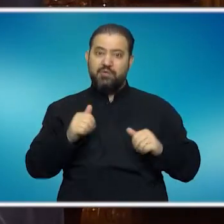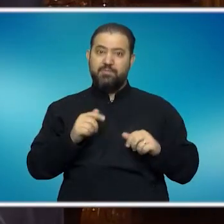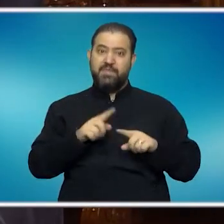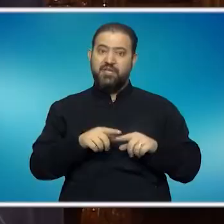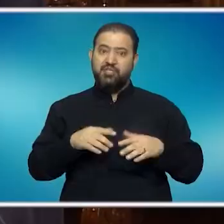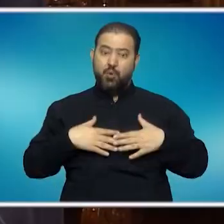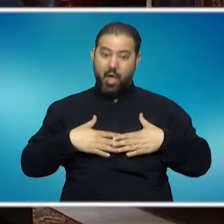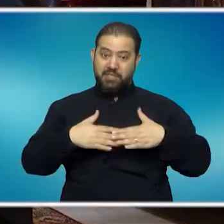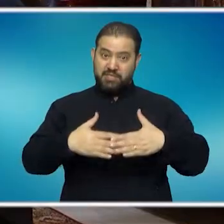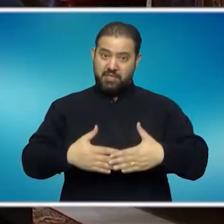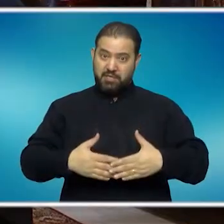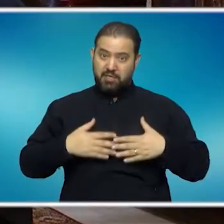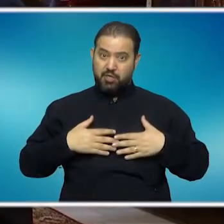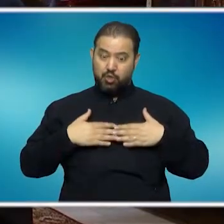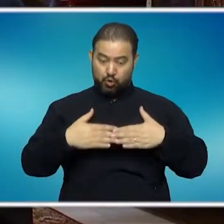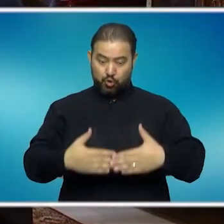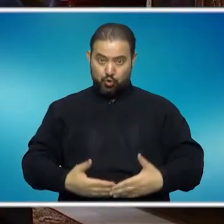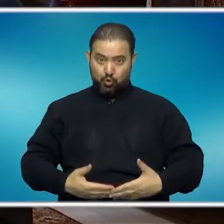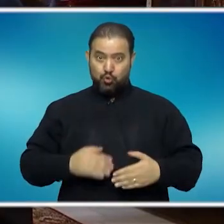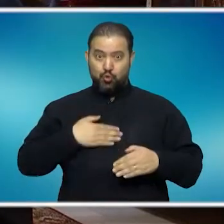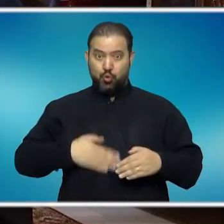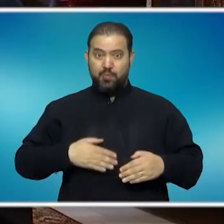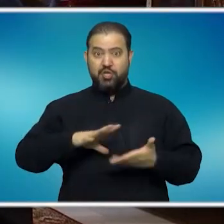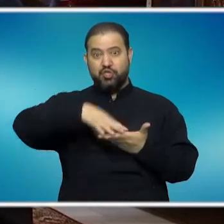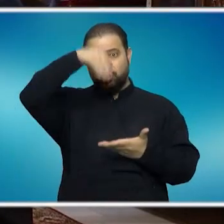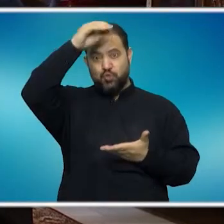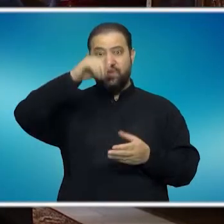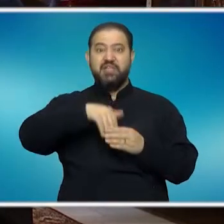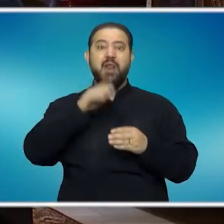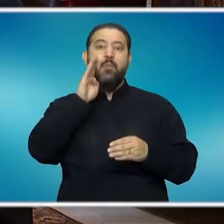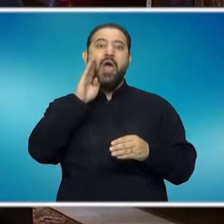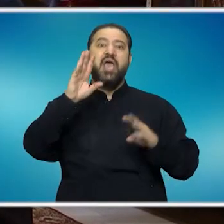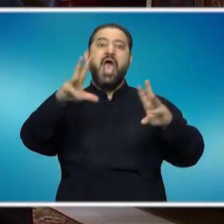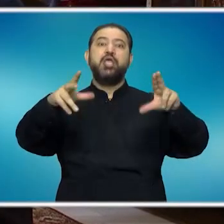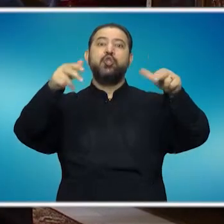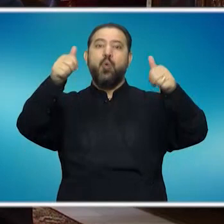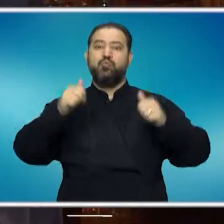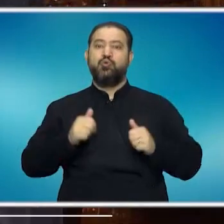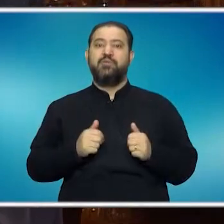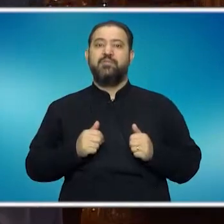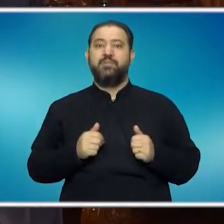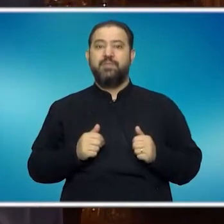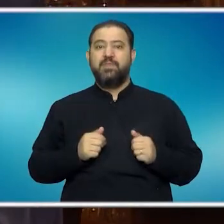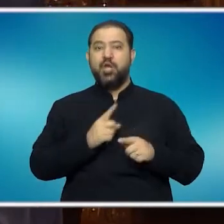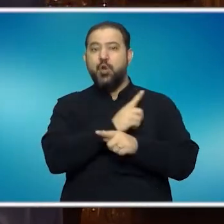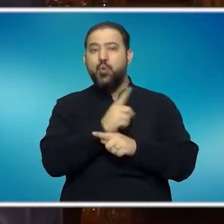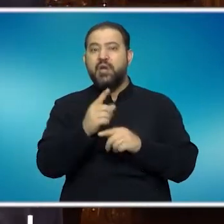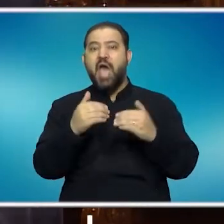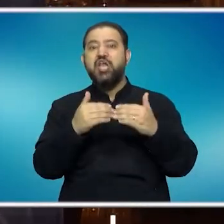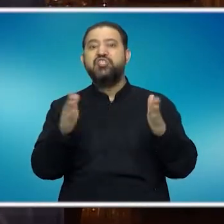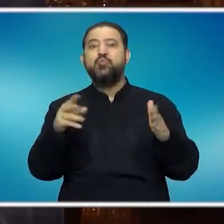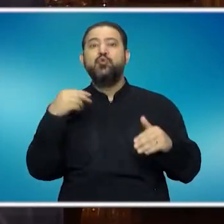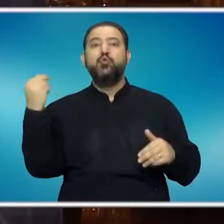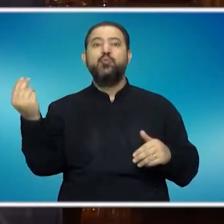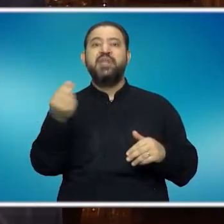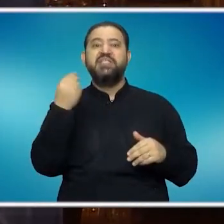ceea ce luase trup și suflet Mântuitorul, dar sigur că lucra și în Sfânta Fecioară, care era ipostasul uman cel mai apropiat de el și lucra